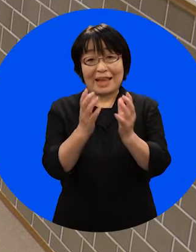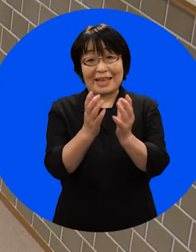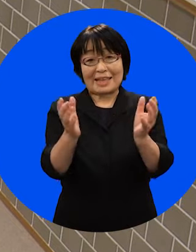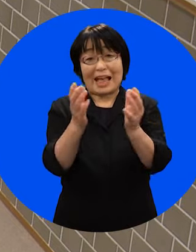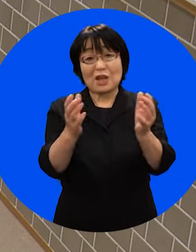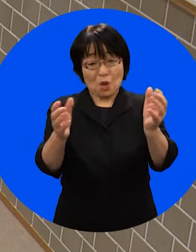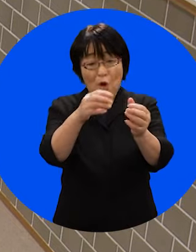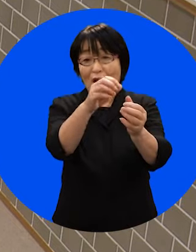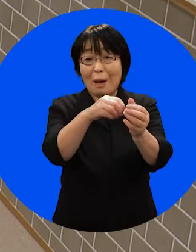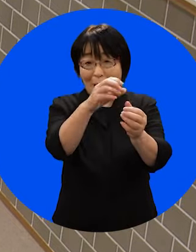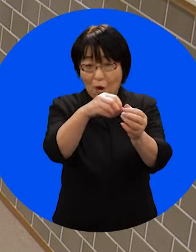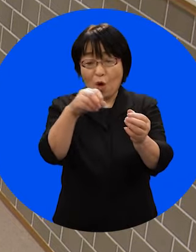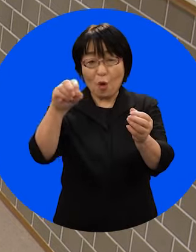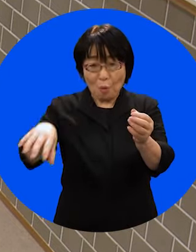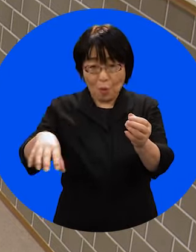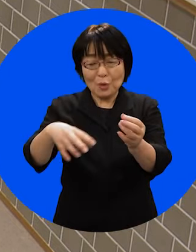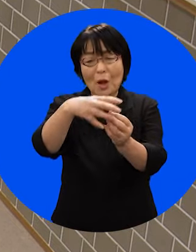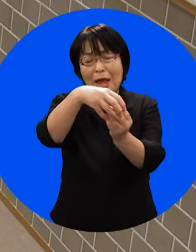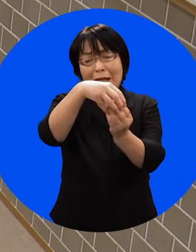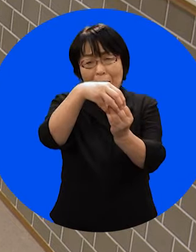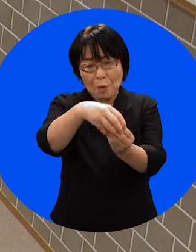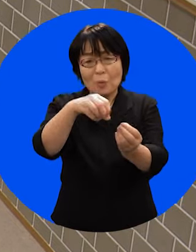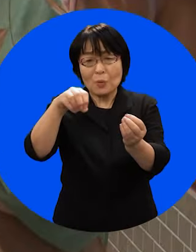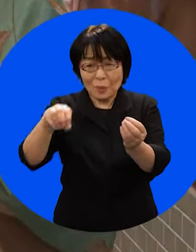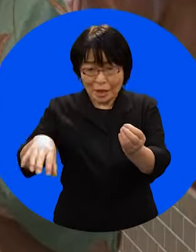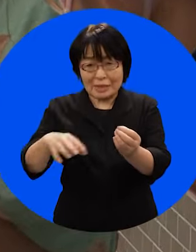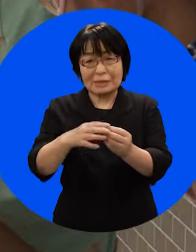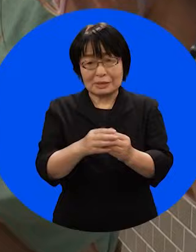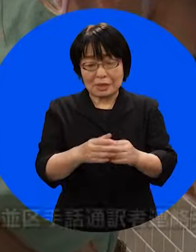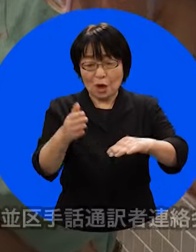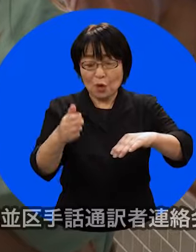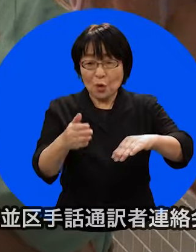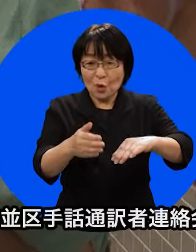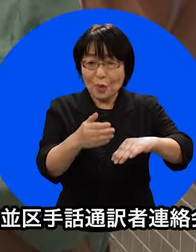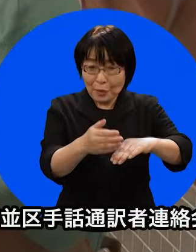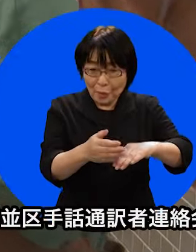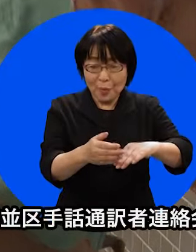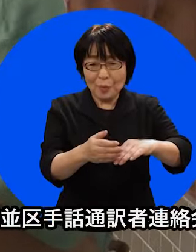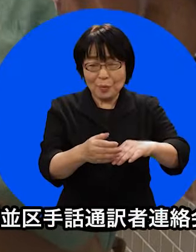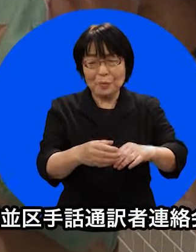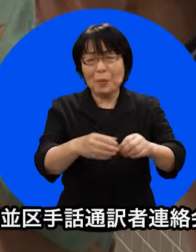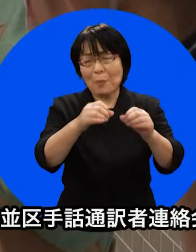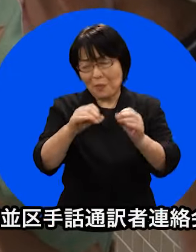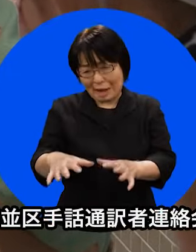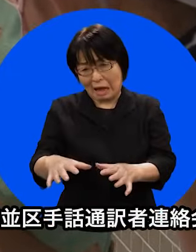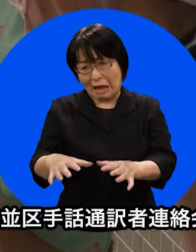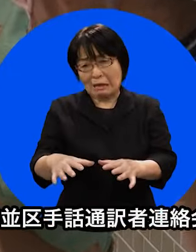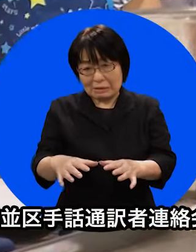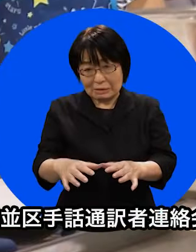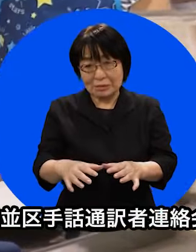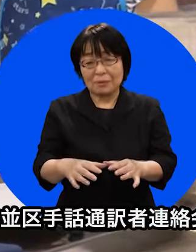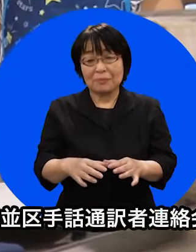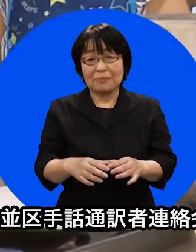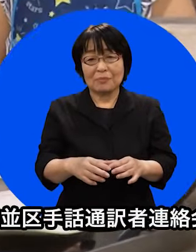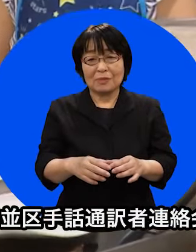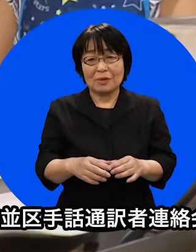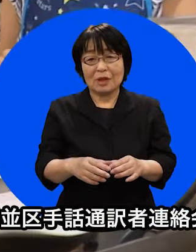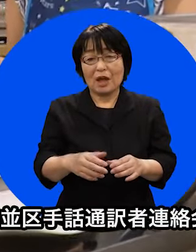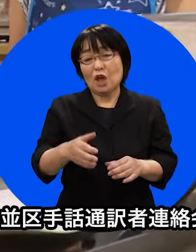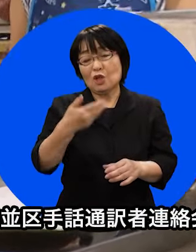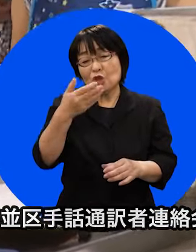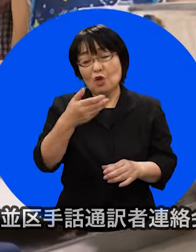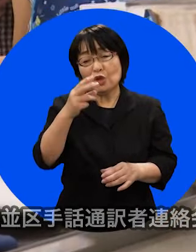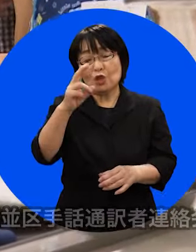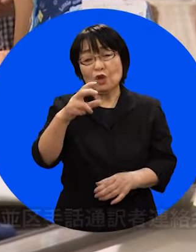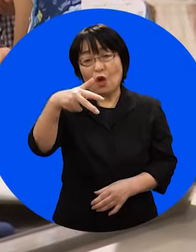野菜の皮やヘタを余分に切って捨ててしまったり、料理を作りすぎて無駄にしてしまったり、そうした食品ロ